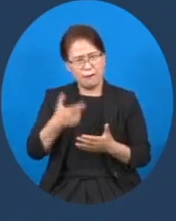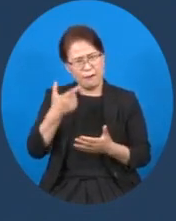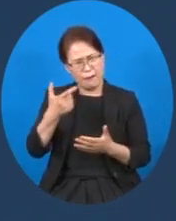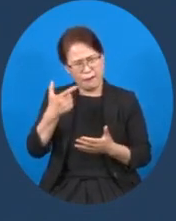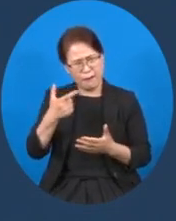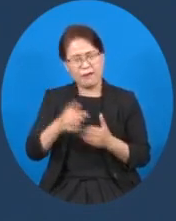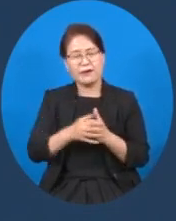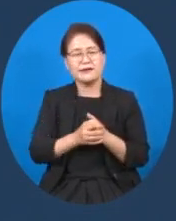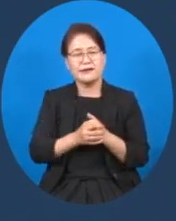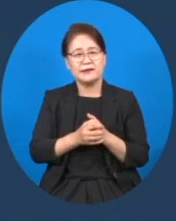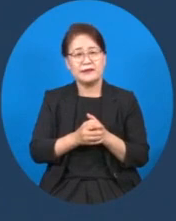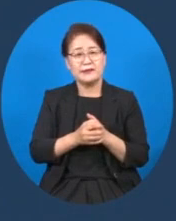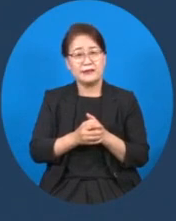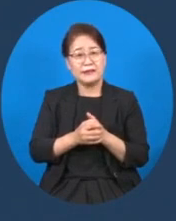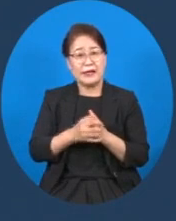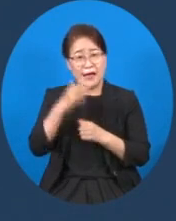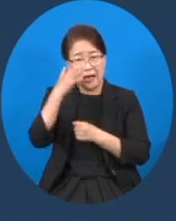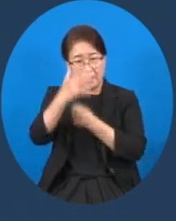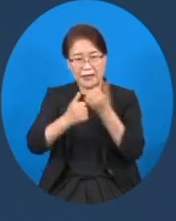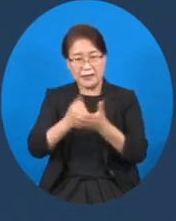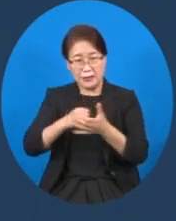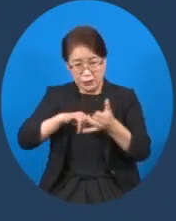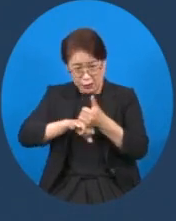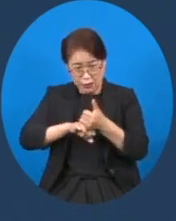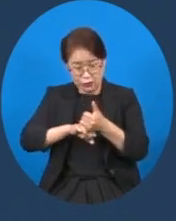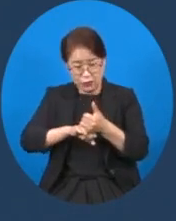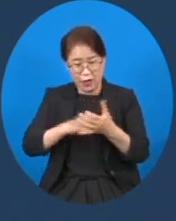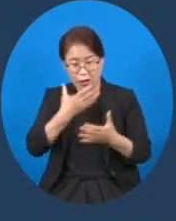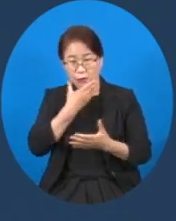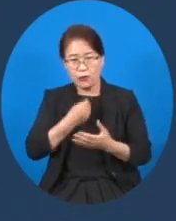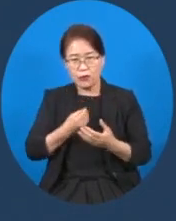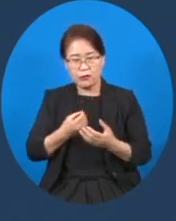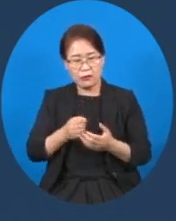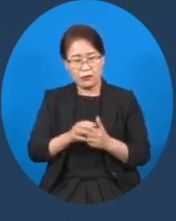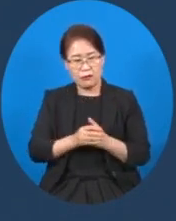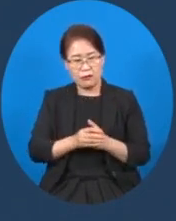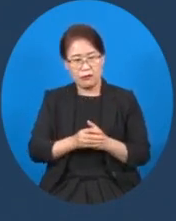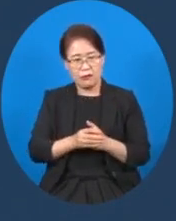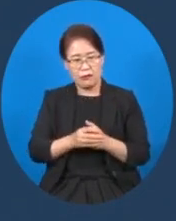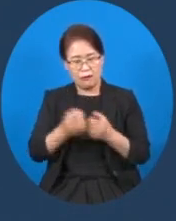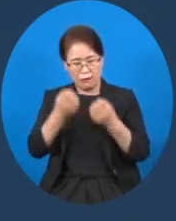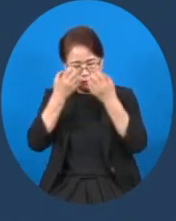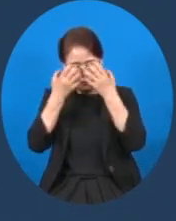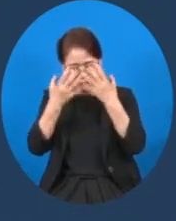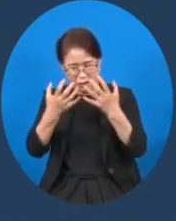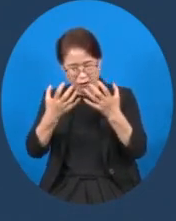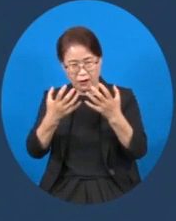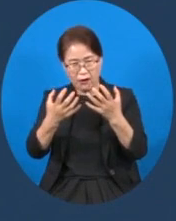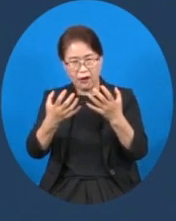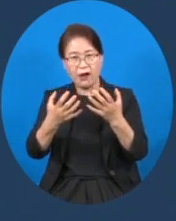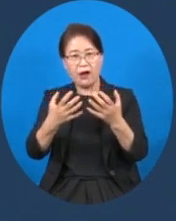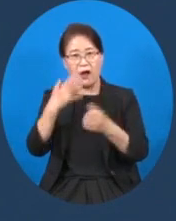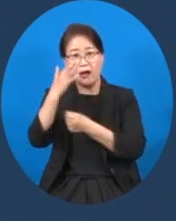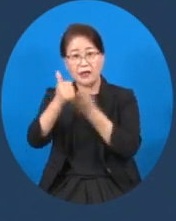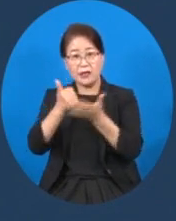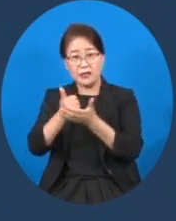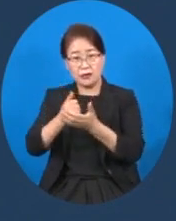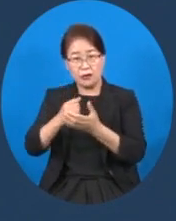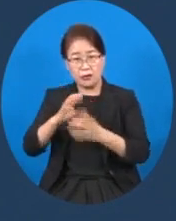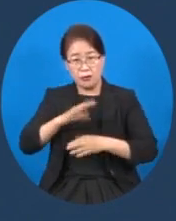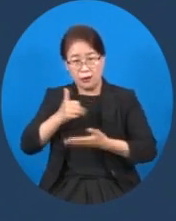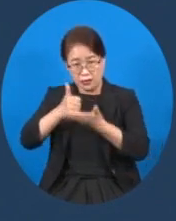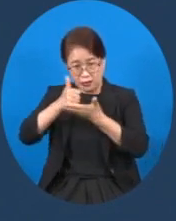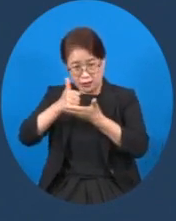하나님이 약속하신 복이 이렇게 많은가? 저 깜짝 놀랐어요. 그래서 하나님께서 여호와를 경외하는